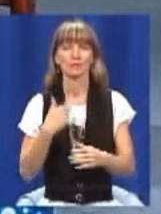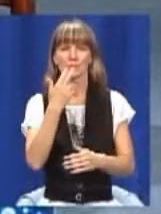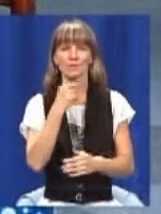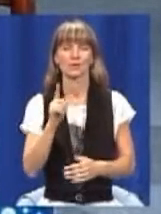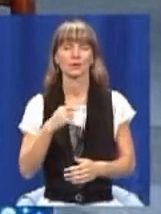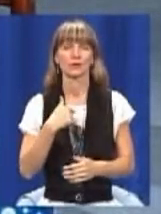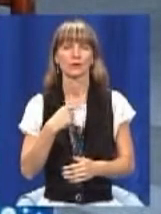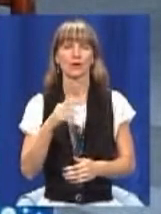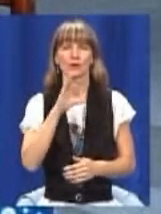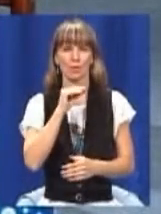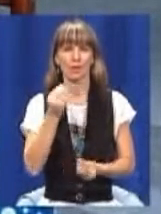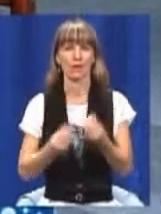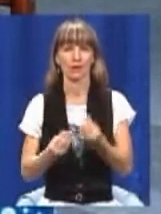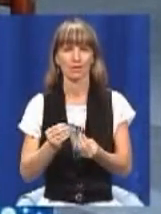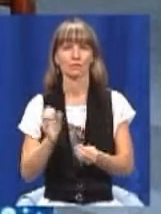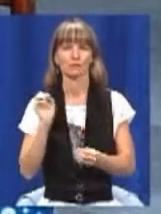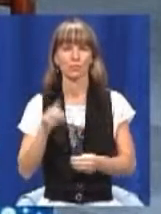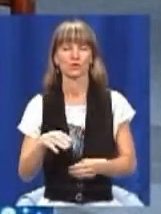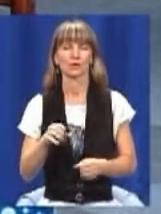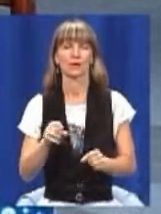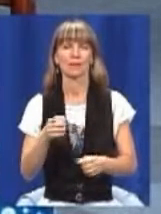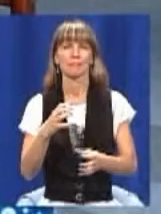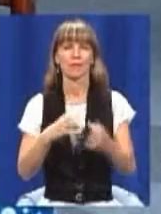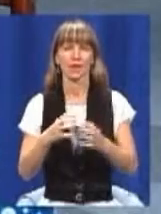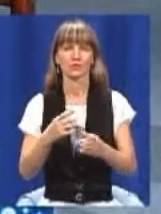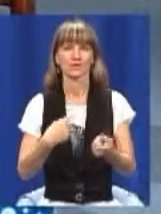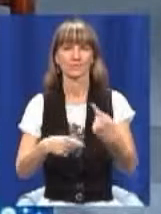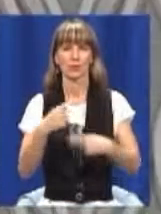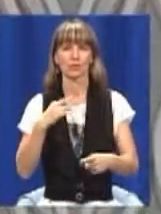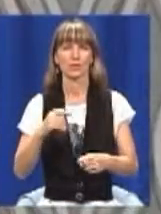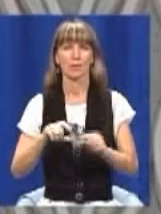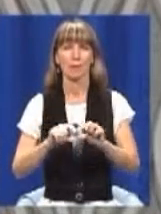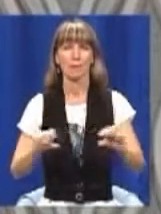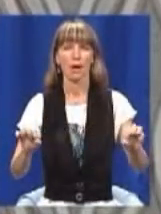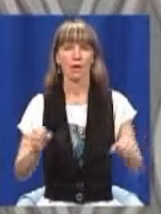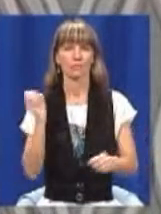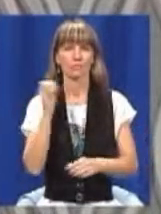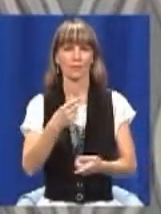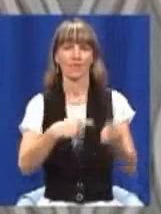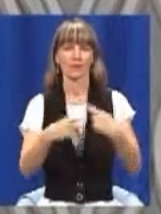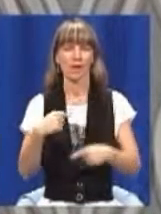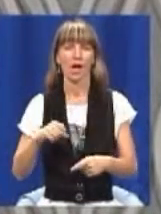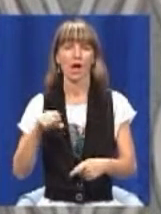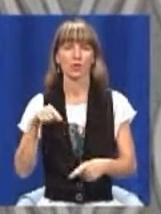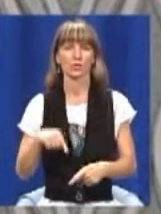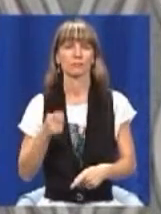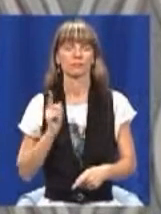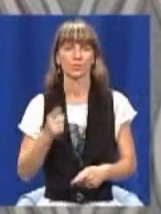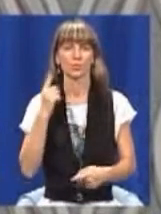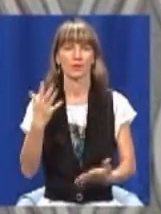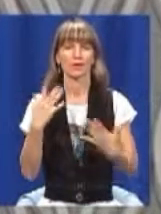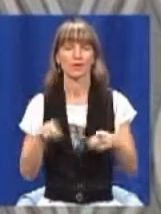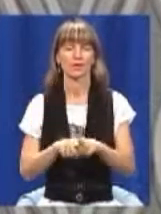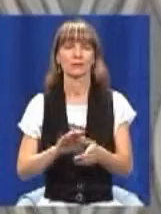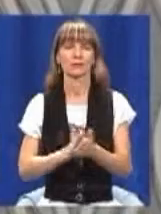що да, з собачкою, коли граєшся, вона тобі може і м'ячик принести, і палку, і все, що завгодно може тобі принести. А тут насправді уявіть собі таку